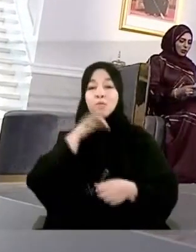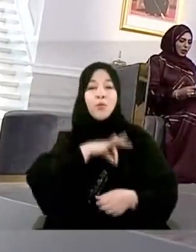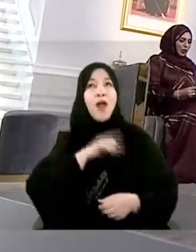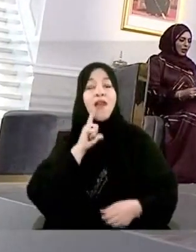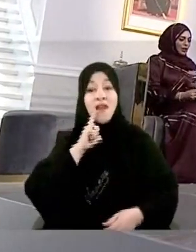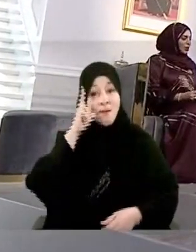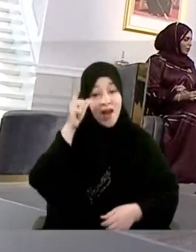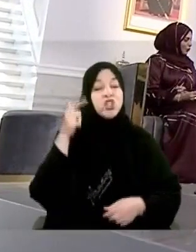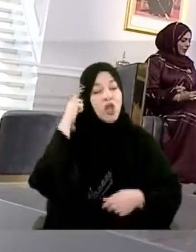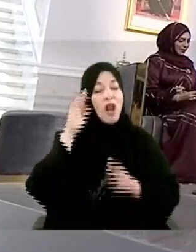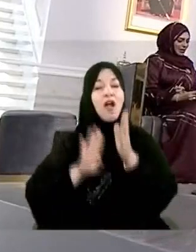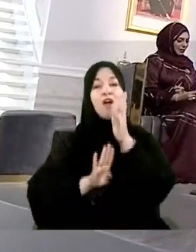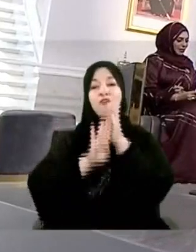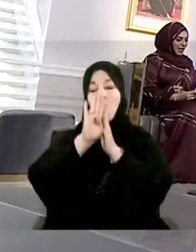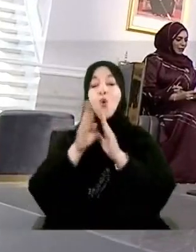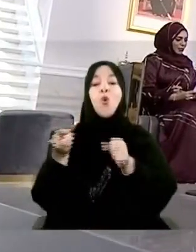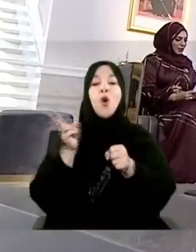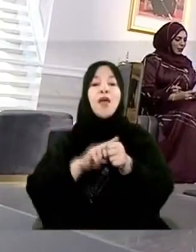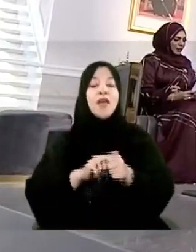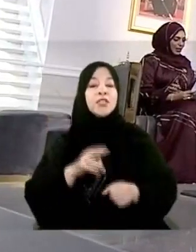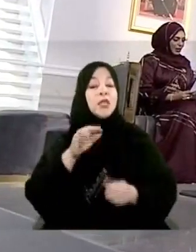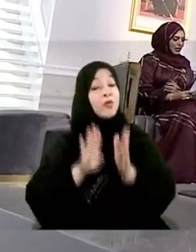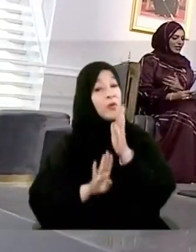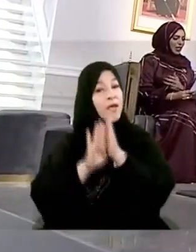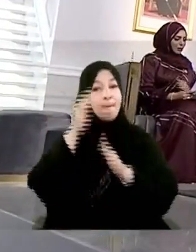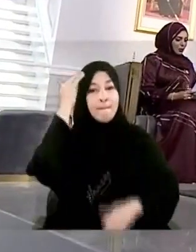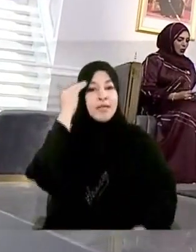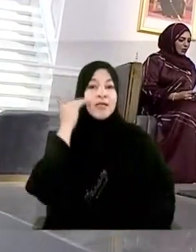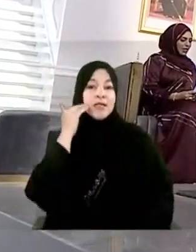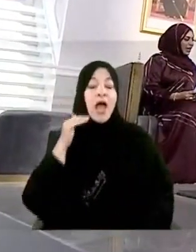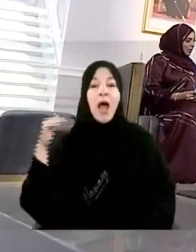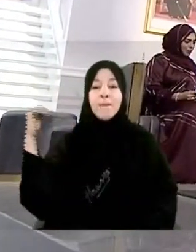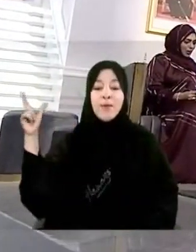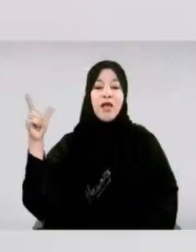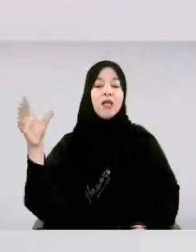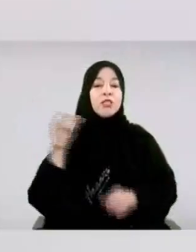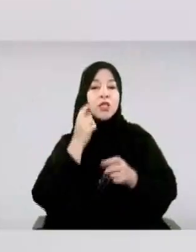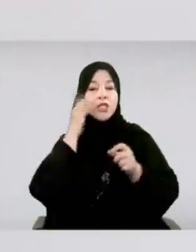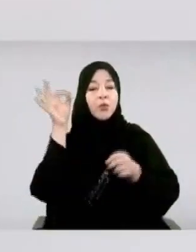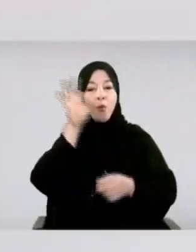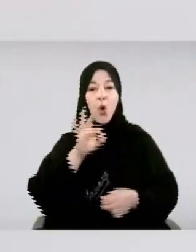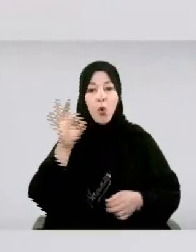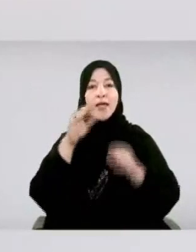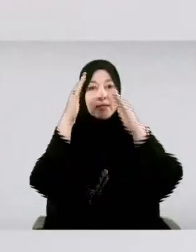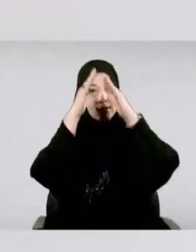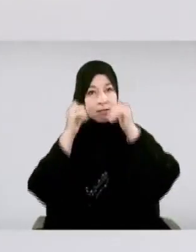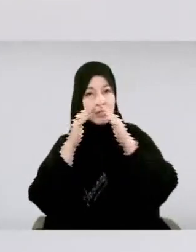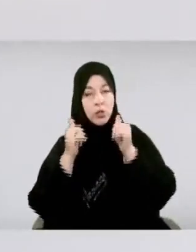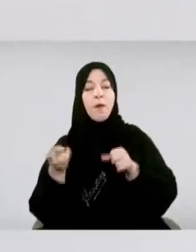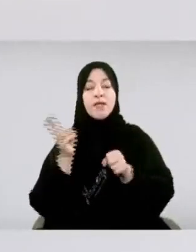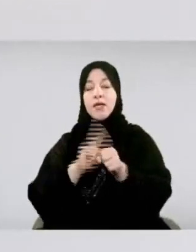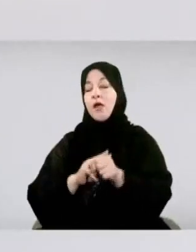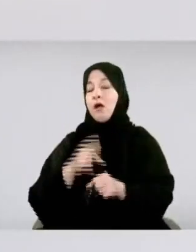كل التوفيق، وأيضا كل التوفيق للطالبة حبيبة بنت محمد الحنظلية صاحبة مشروع بديل آمن لمكافحة بعوضتي أنفوليس